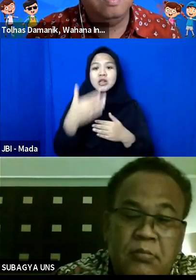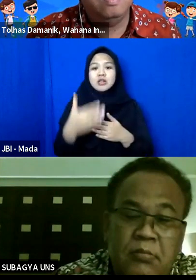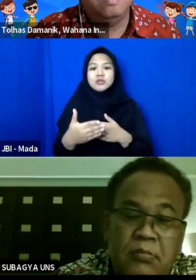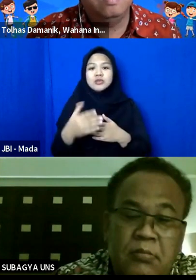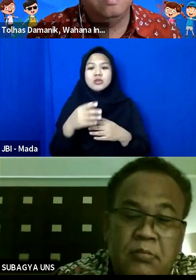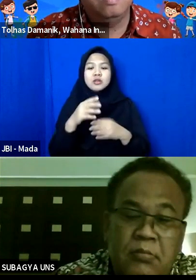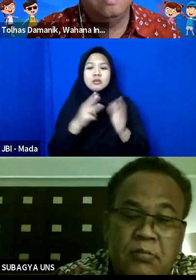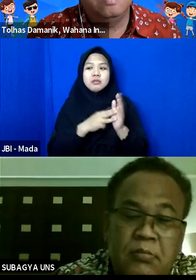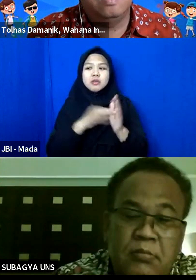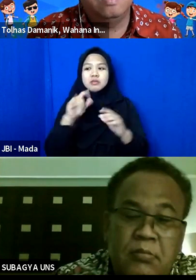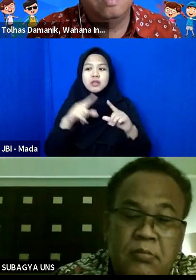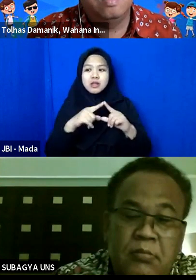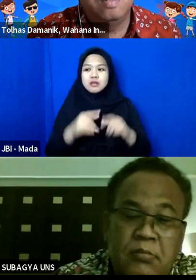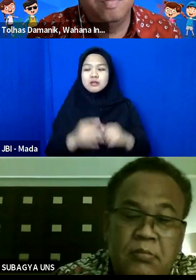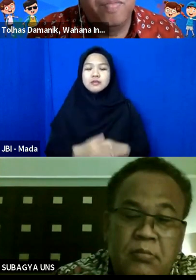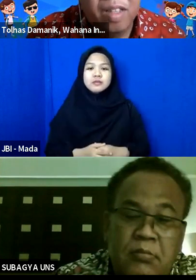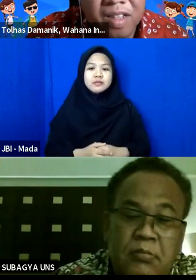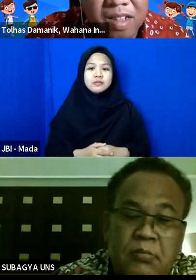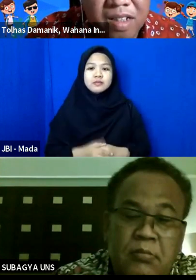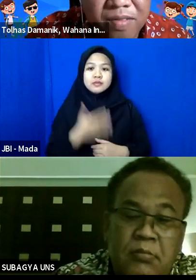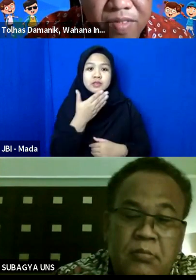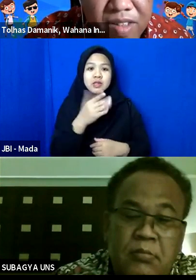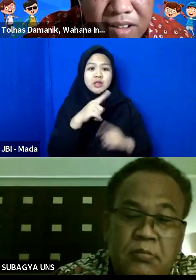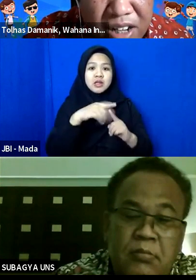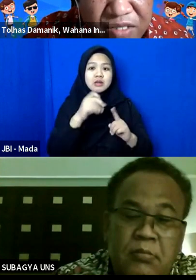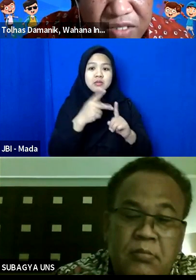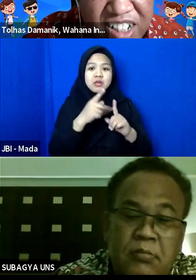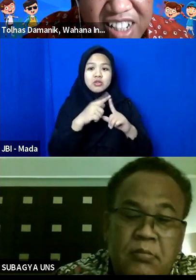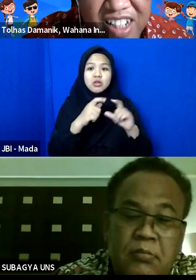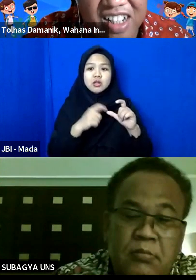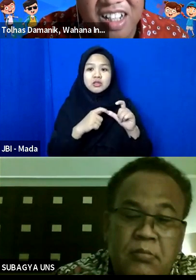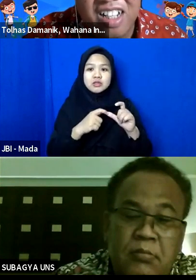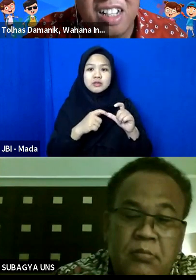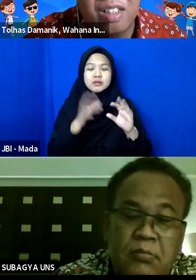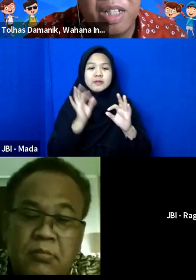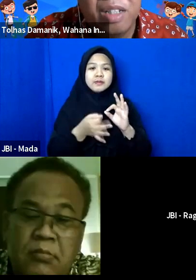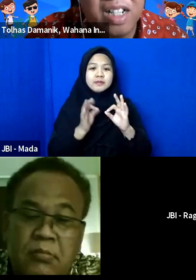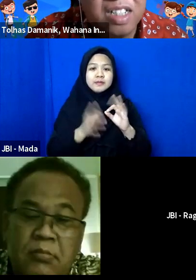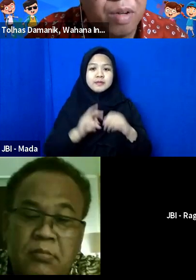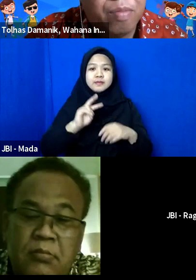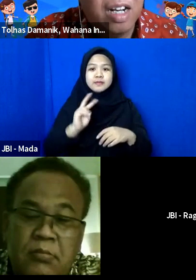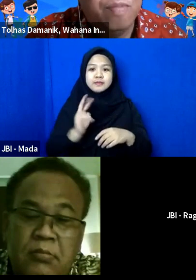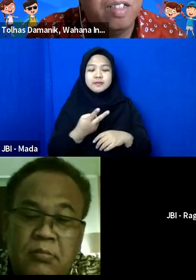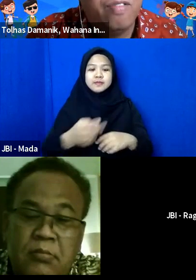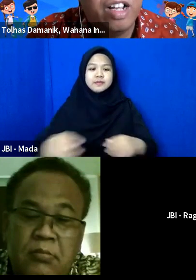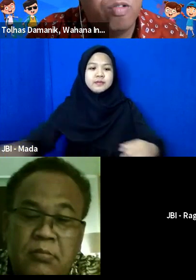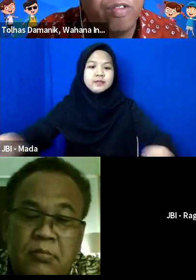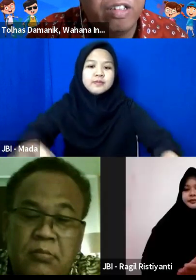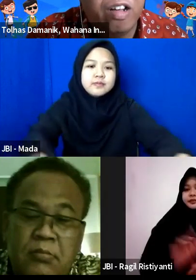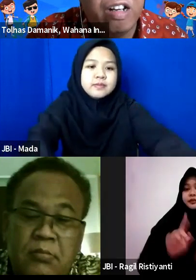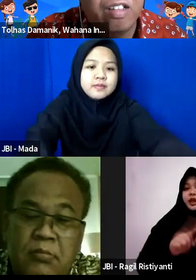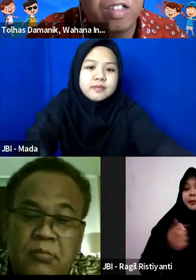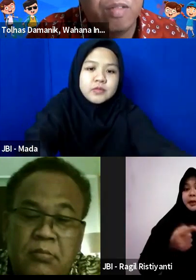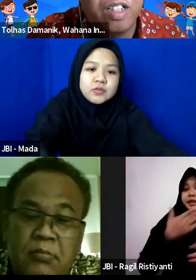tebak ilah silakan bau khas Makasih Nih teman-teman selamat malam assalamualaikum